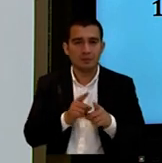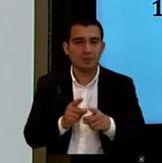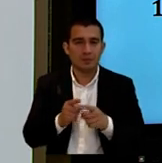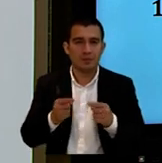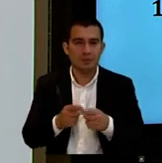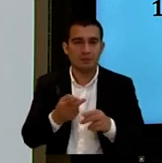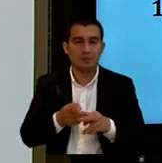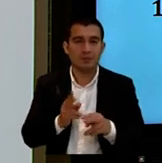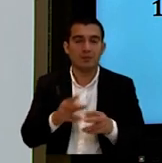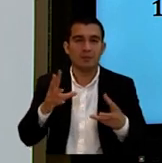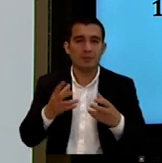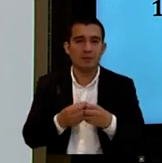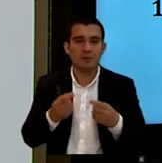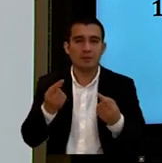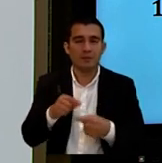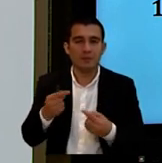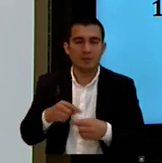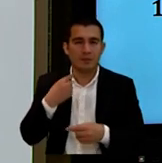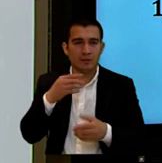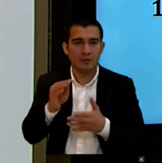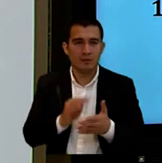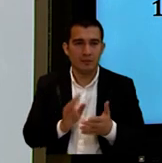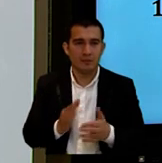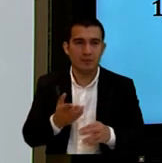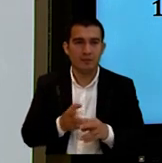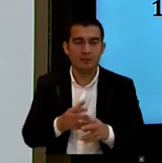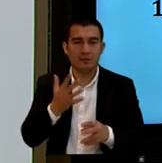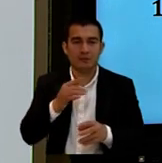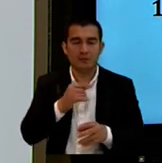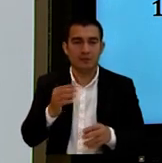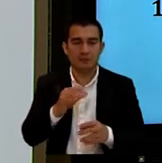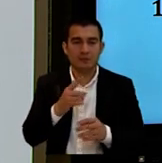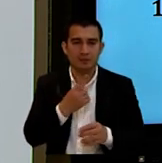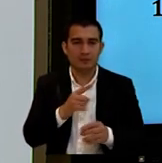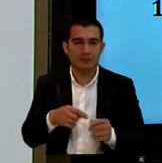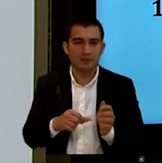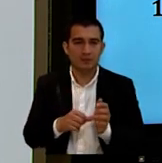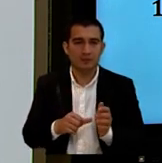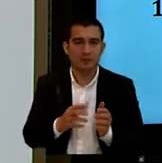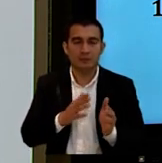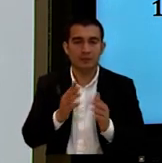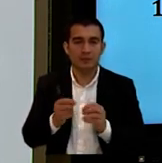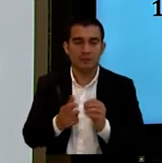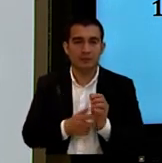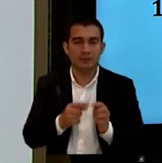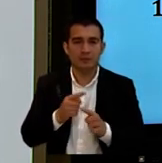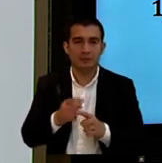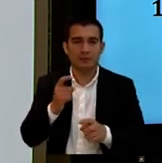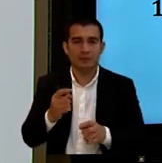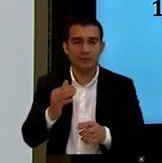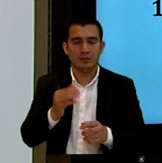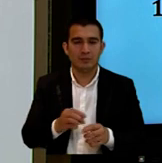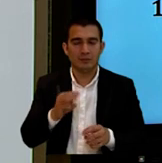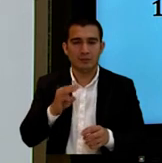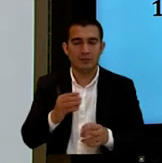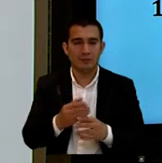mos tomonlarini nisbatini yozib olamiz. 5 taqsim 1.6 barobar 17 plus x taqsim